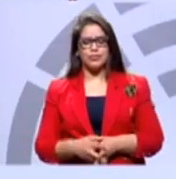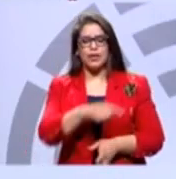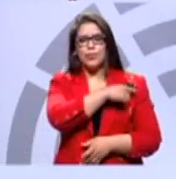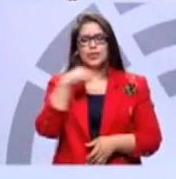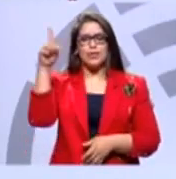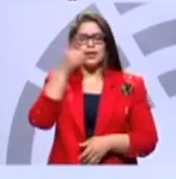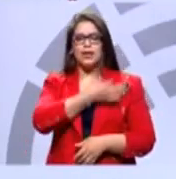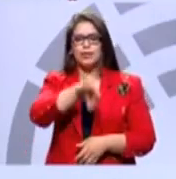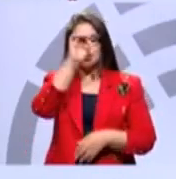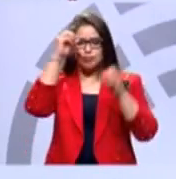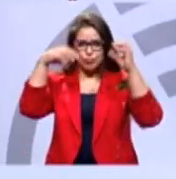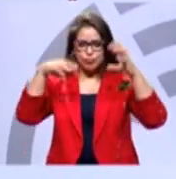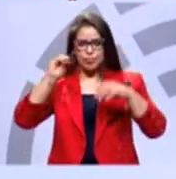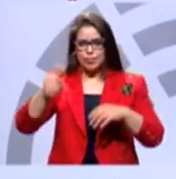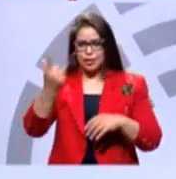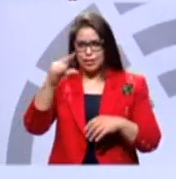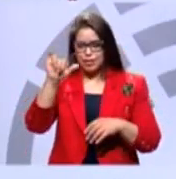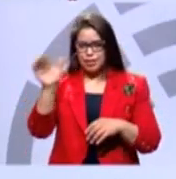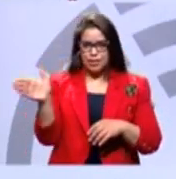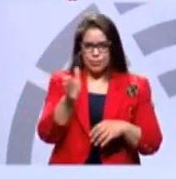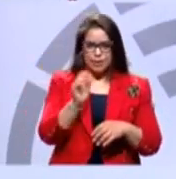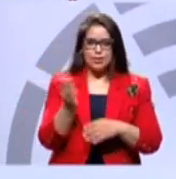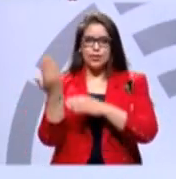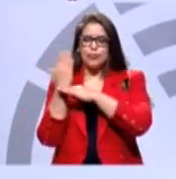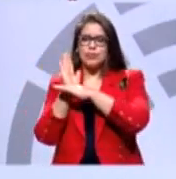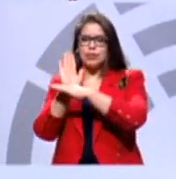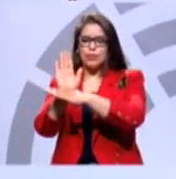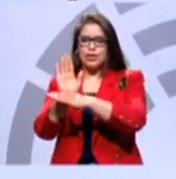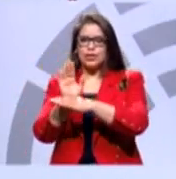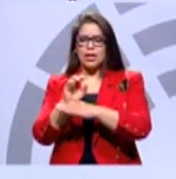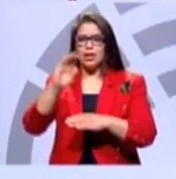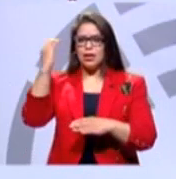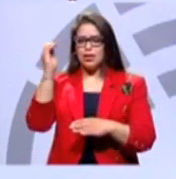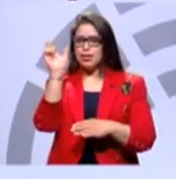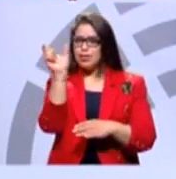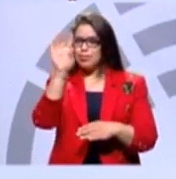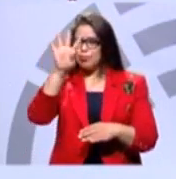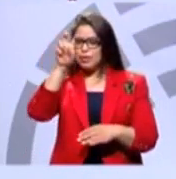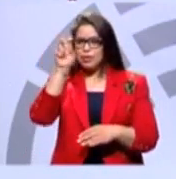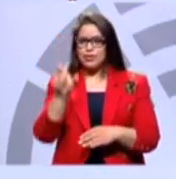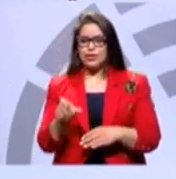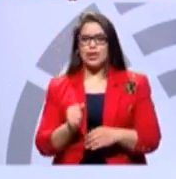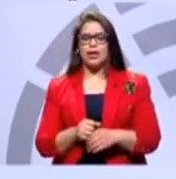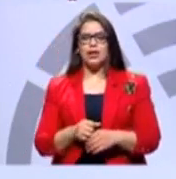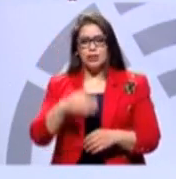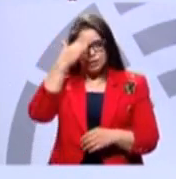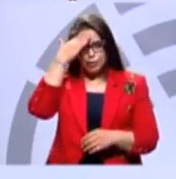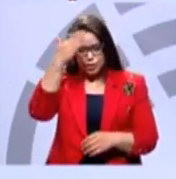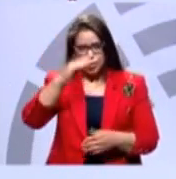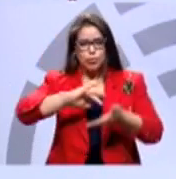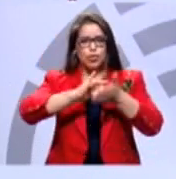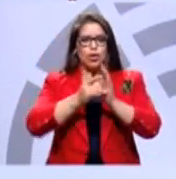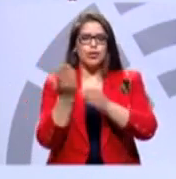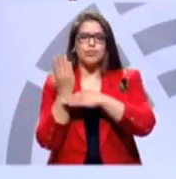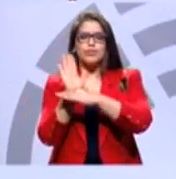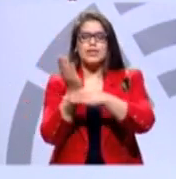بسم الله الرحمن الرحيم الهادي العزعوزي استاذ تعليم ثانوي المرشح عن دائره الحنشه الرقم 2 اود ان اتقدم بالشكر الى كل